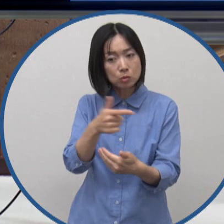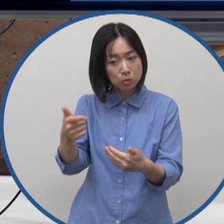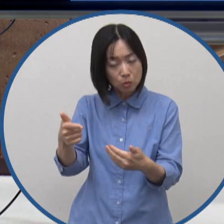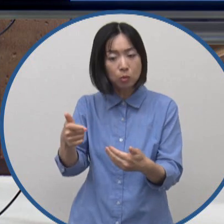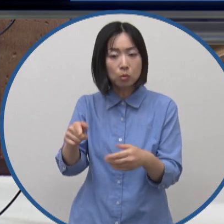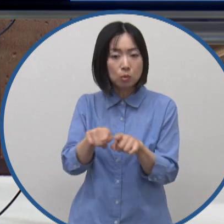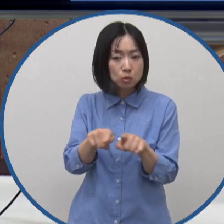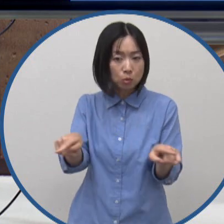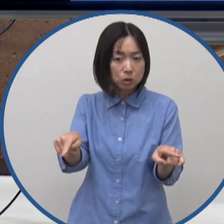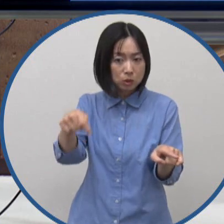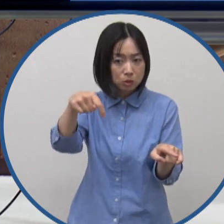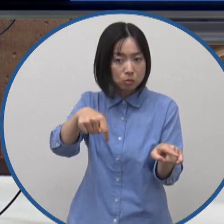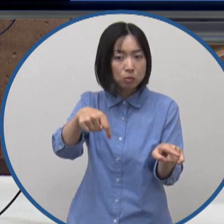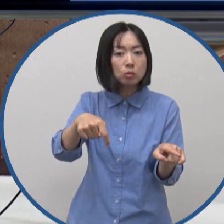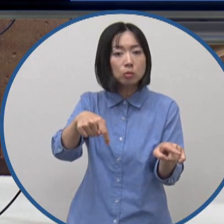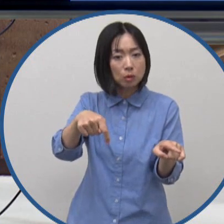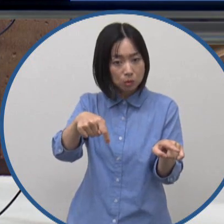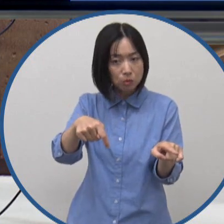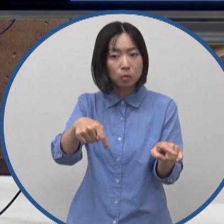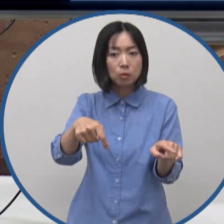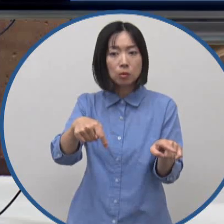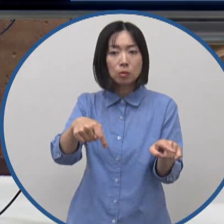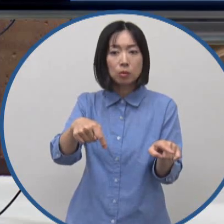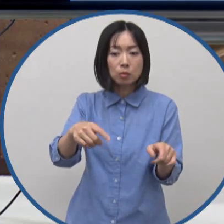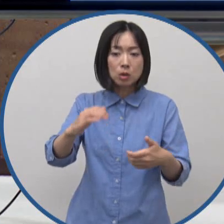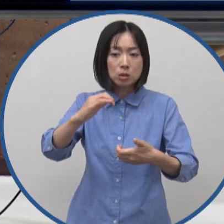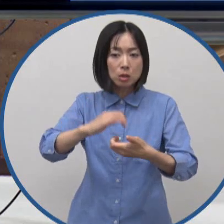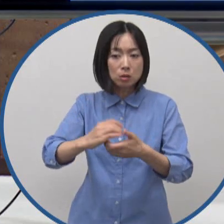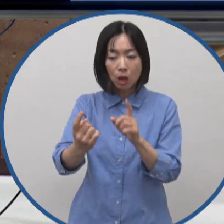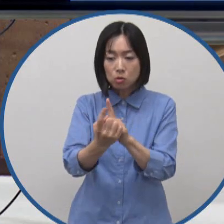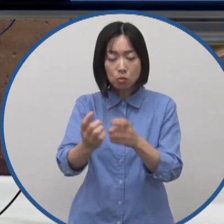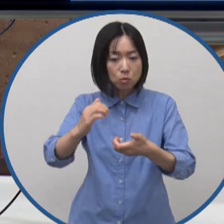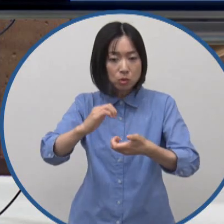点措置が本日見送られたという点について、